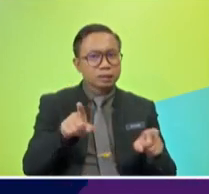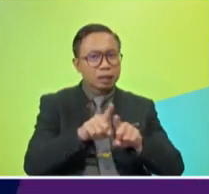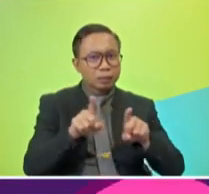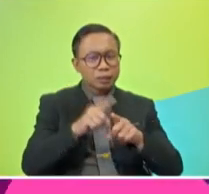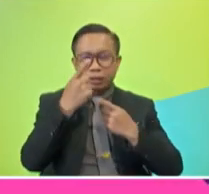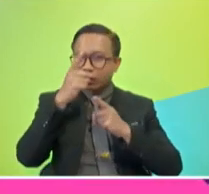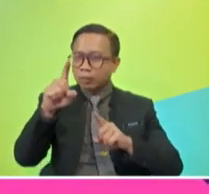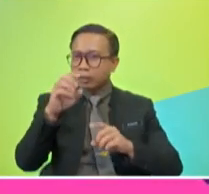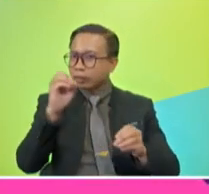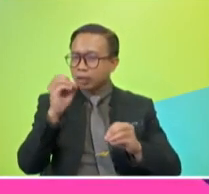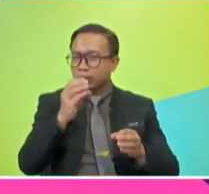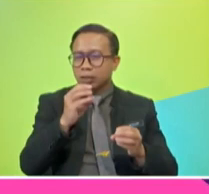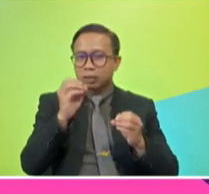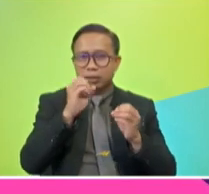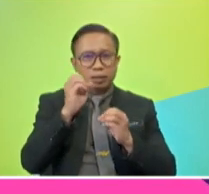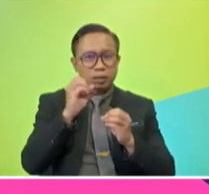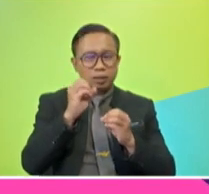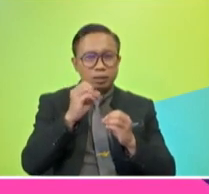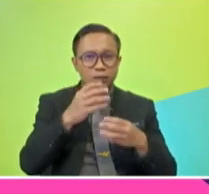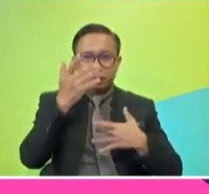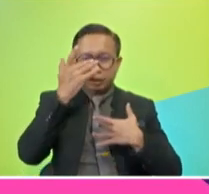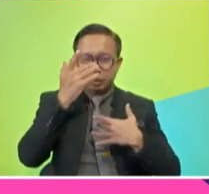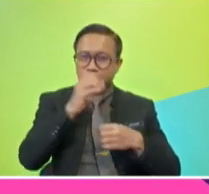diantara kita tidak menyebarkan